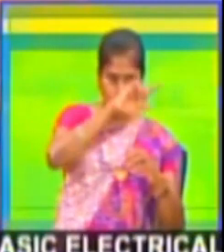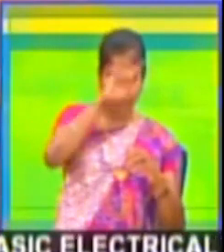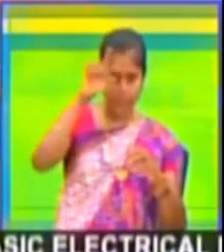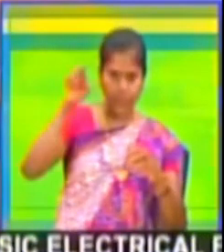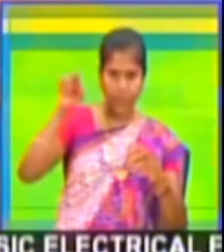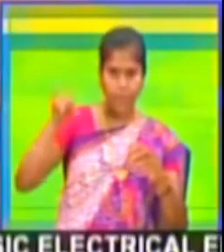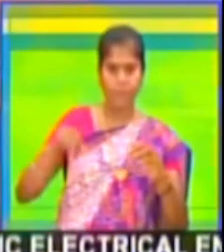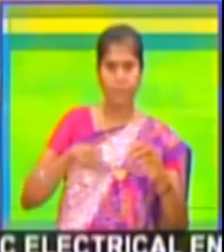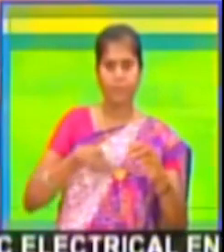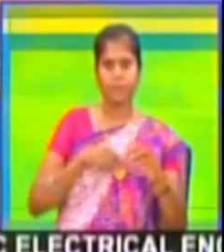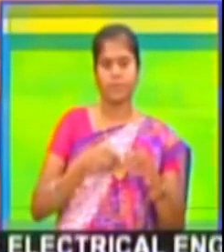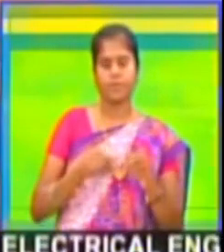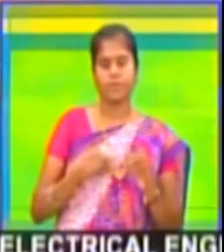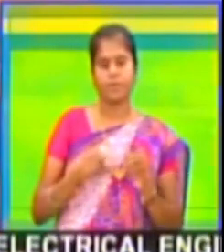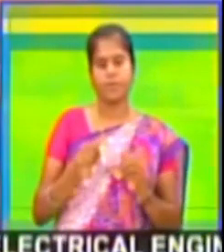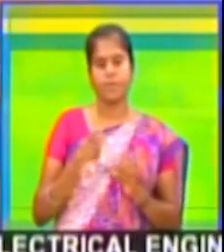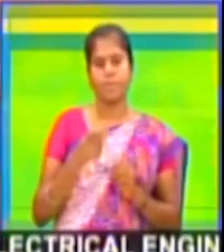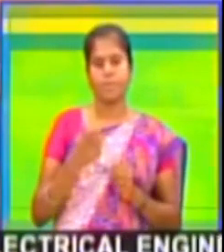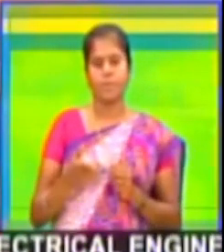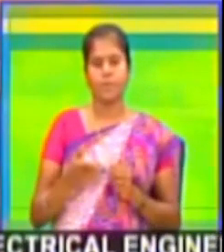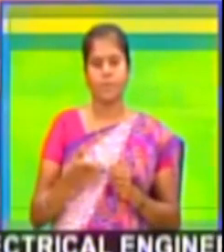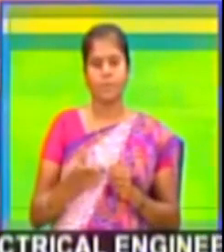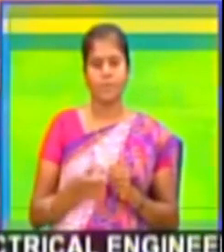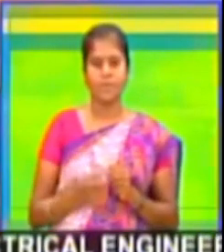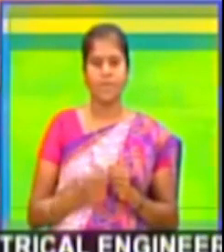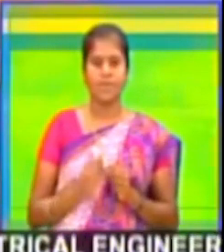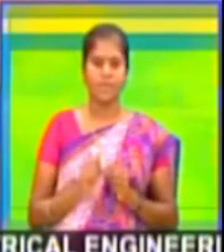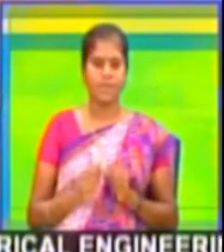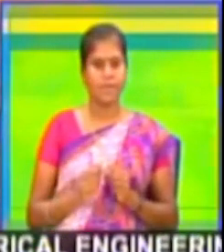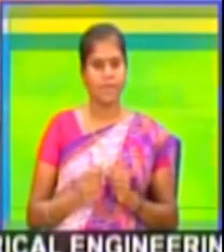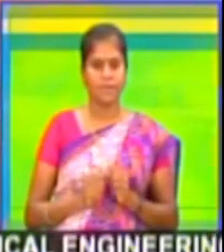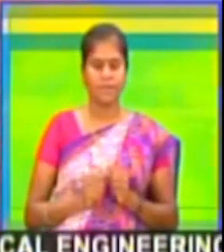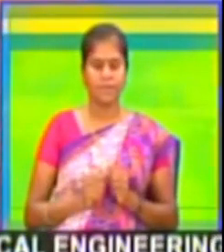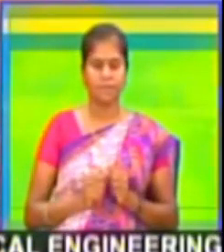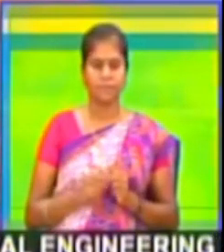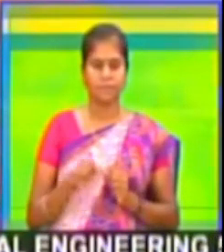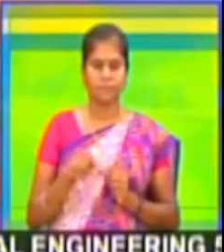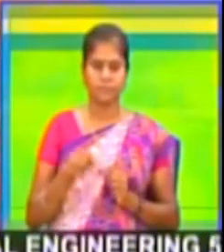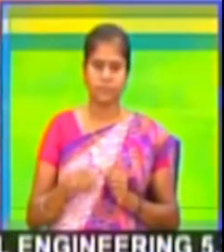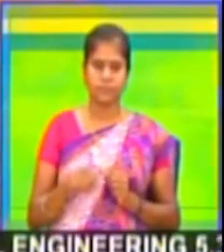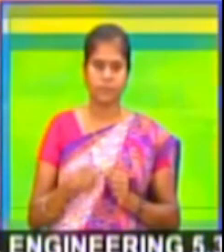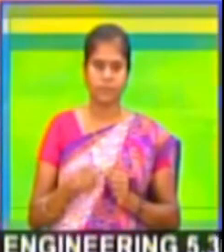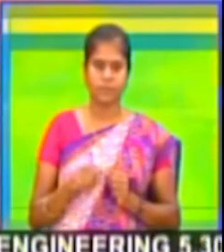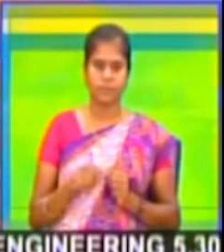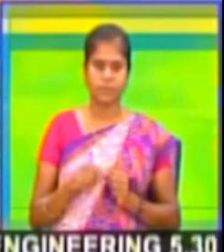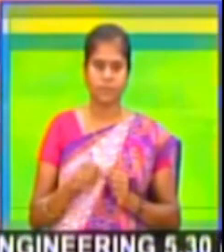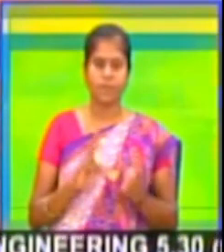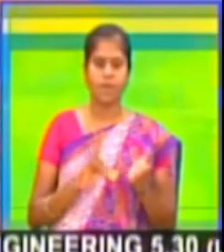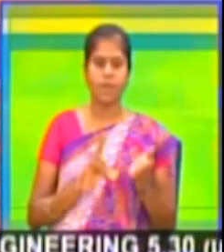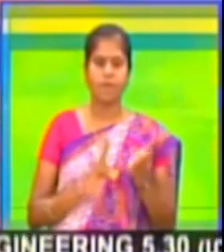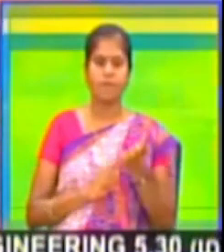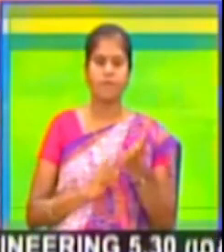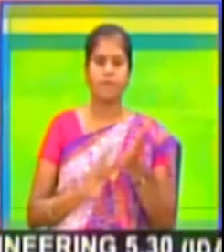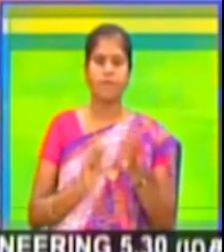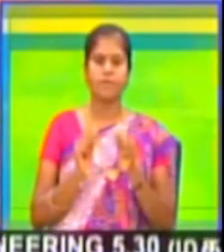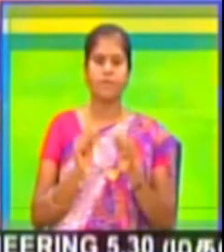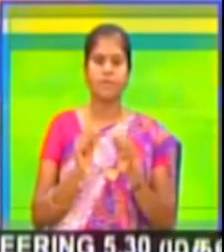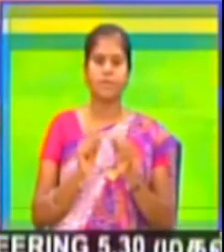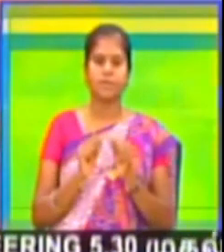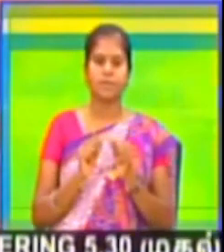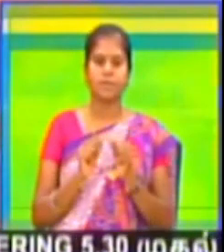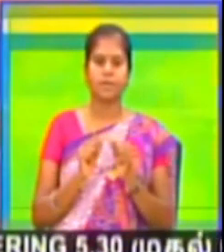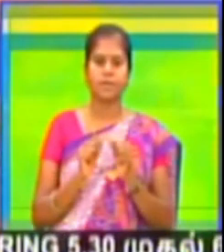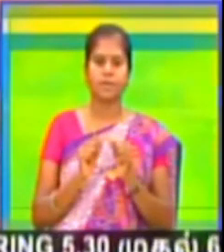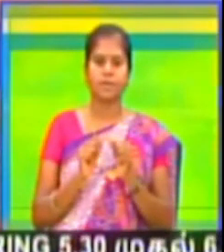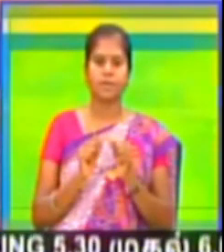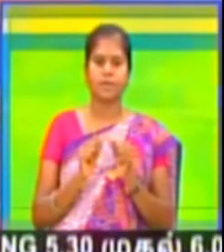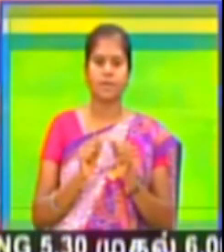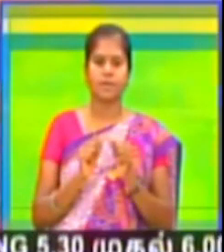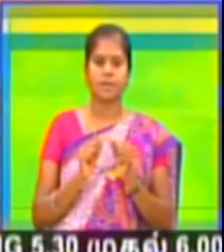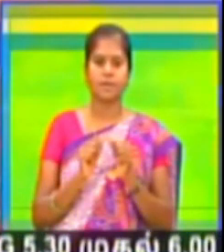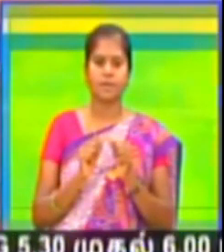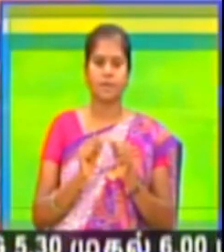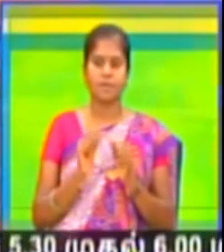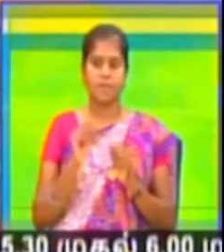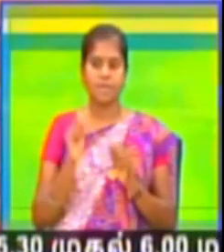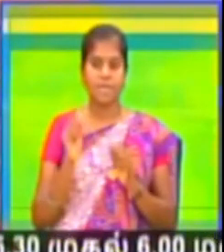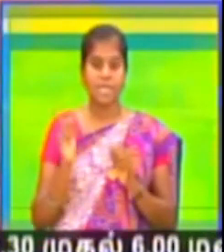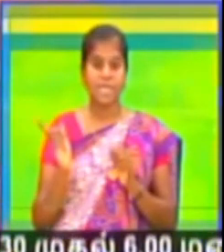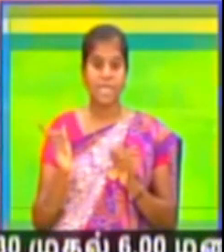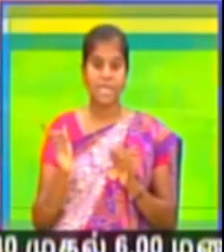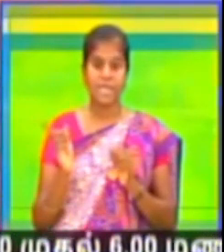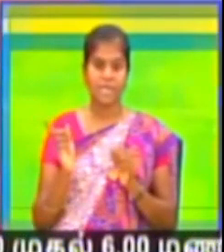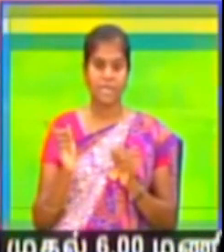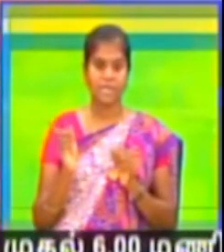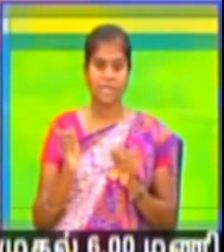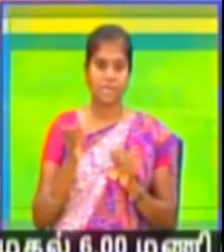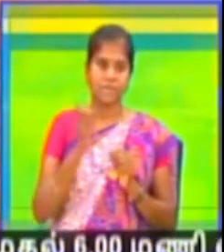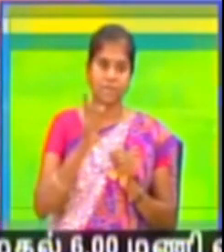தான் நாம் எல்லைகள் அப்படின்னு சொல்கிறோம். இப்போ வட அமெரிக்காவினுடைய கிழக்கே என்ன இருக்குது,